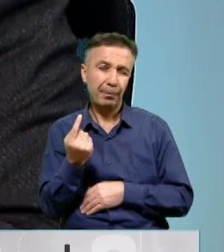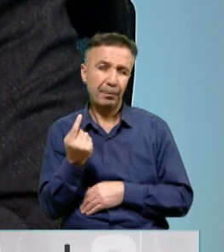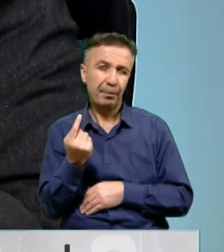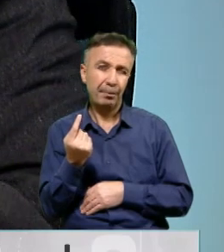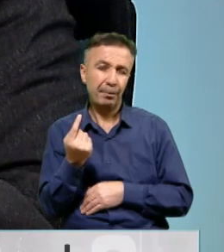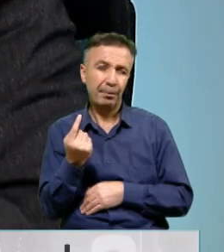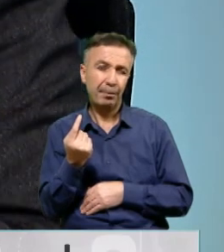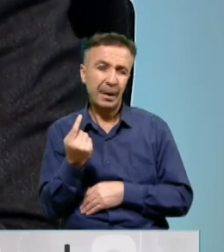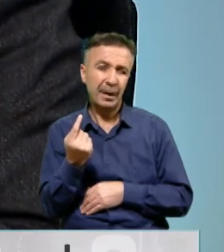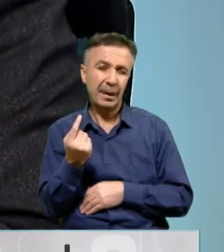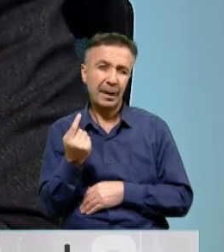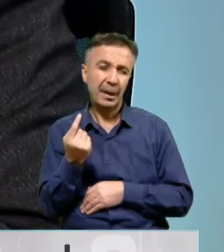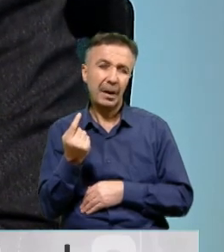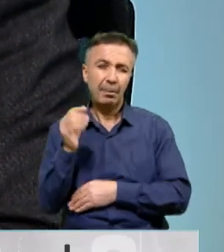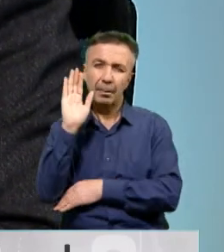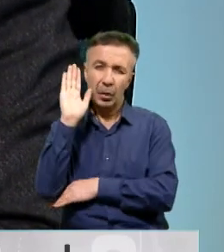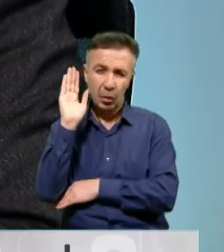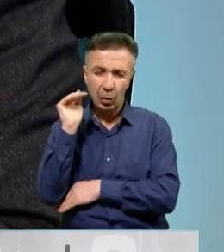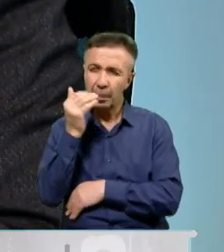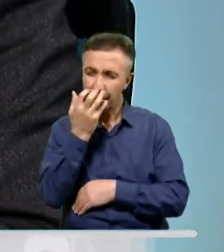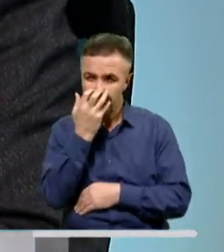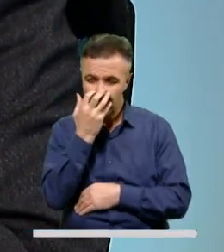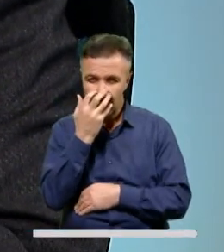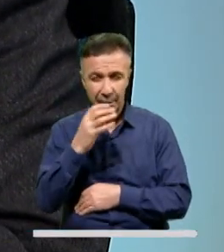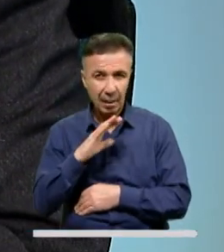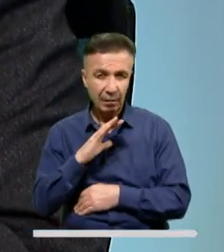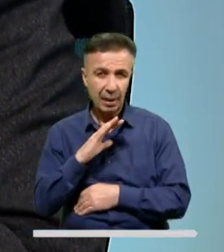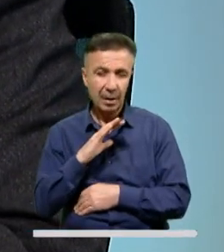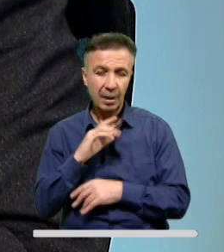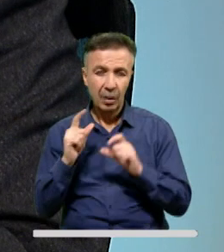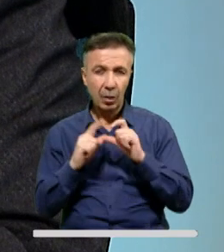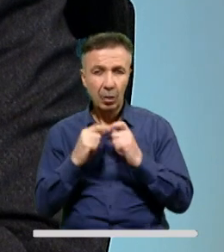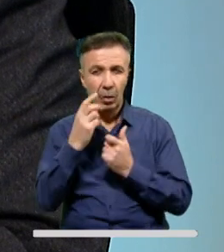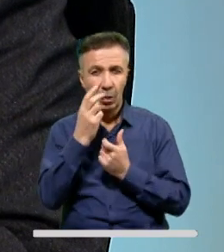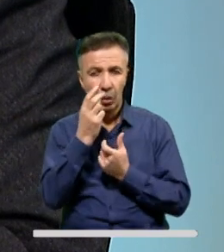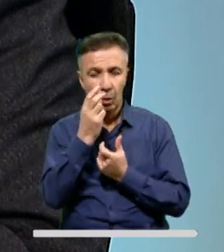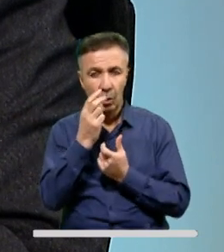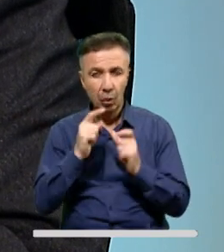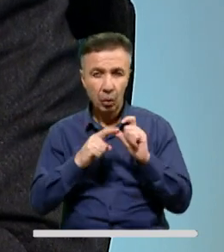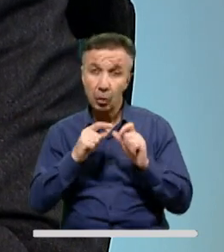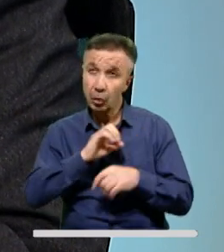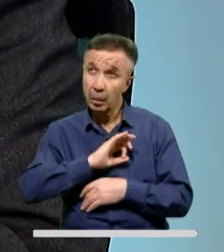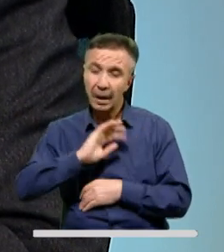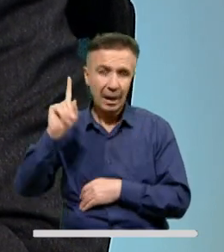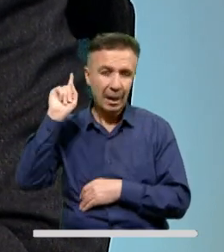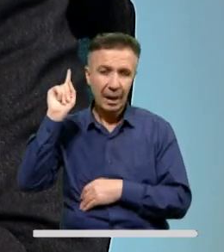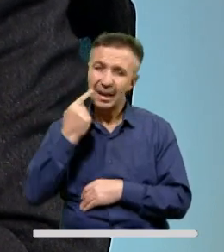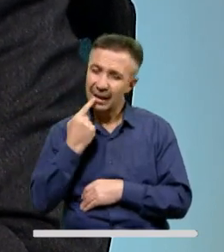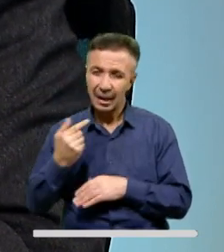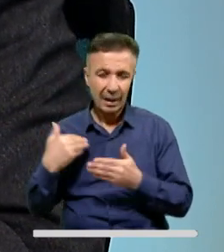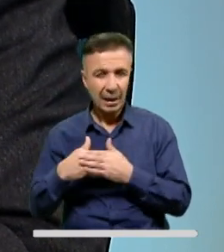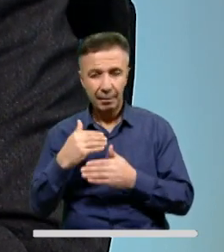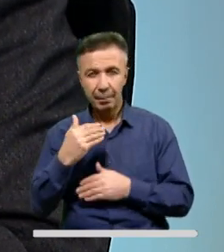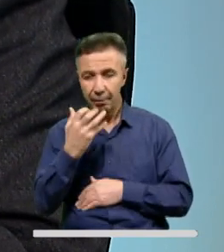azı miktarınca bekleyebilir. O da Subhanallah diyecek kadar bir müddettir. Bazıları